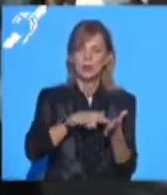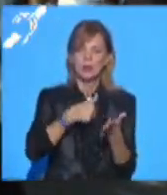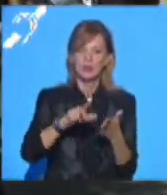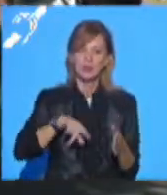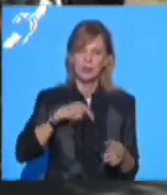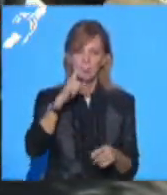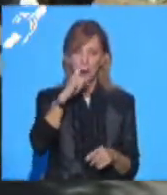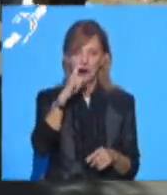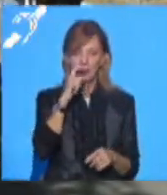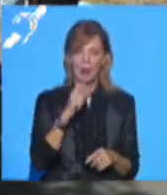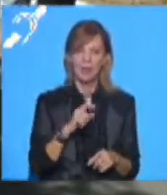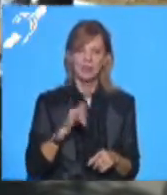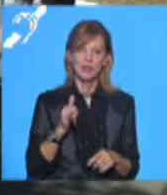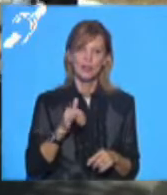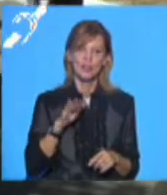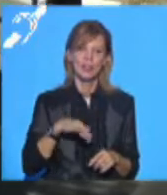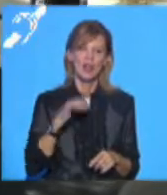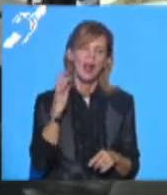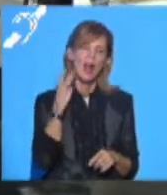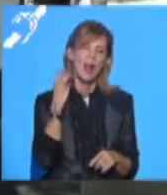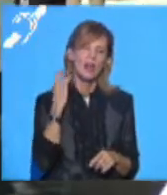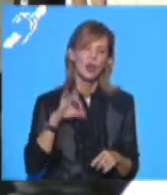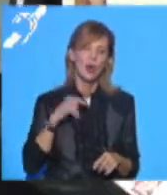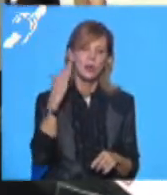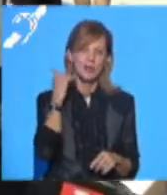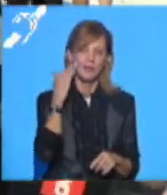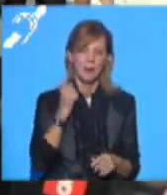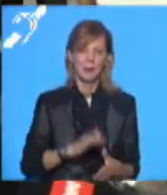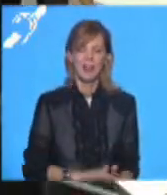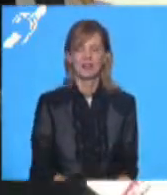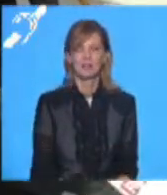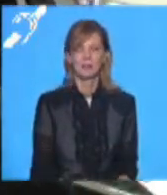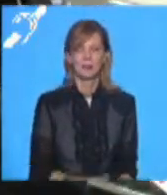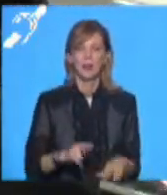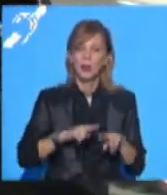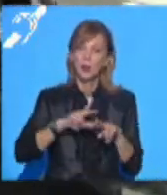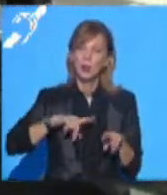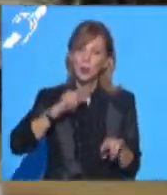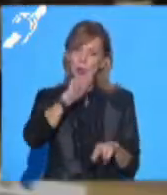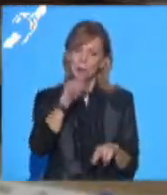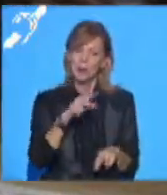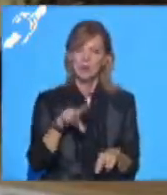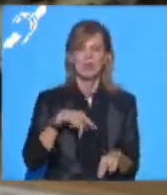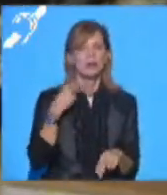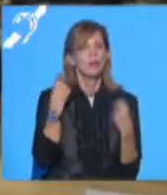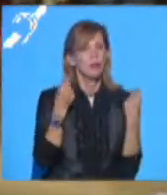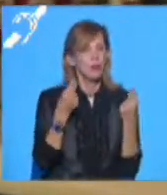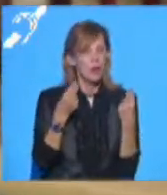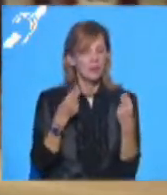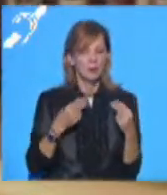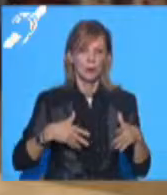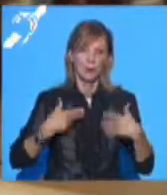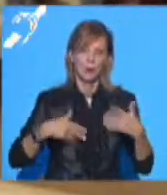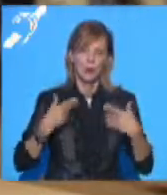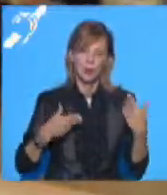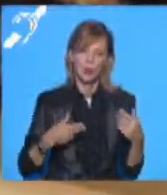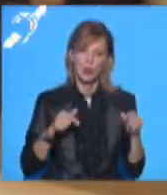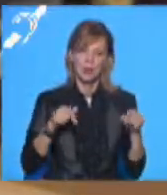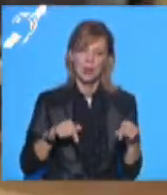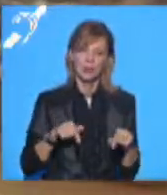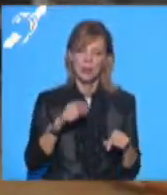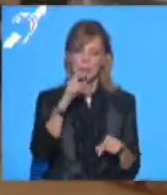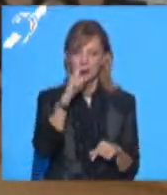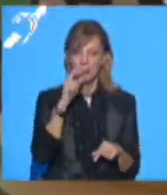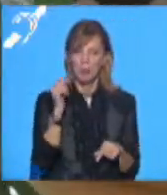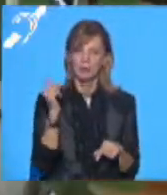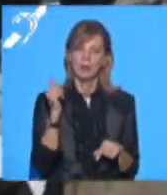bărbații. Degustătorii la alcool sunt doamnele. Foarte bună. Foarte bucuros de oaspeți, acest domn a